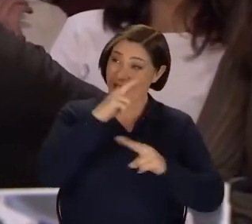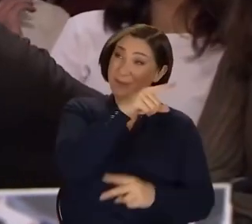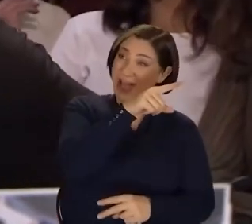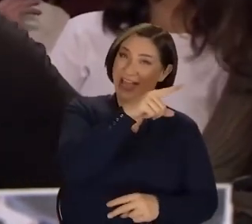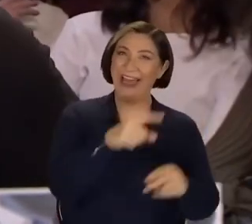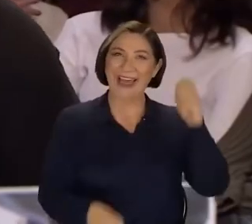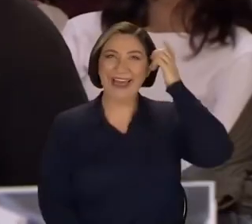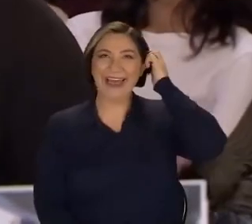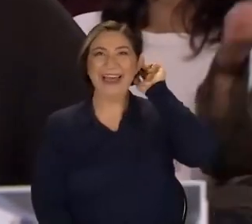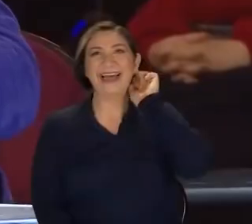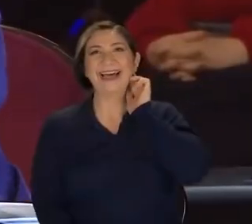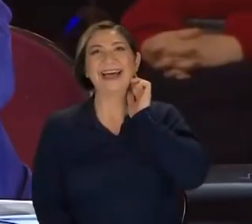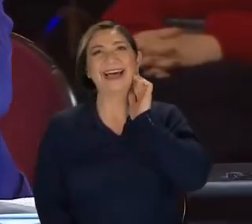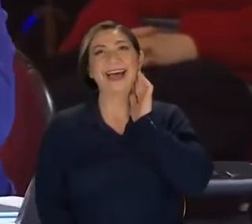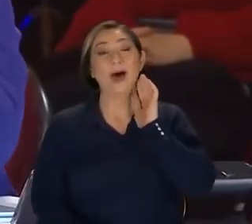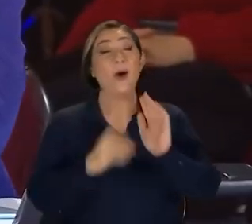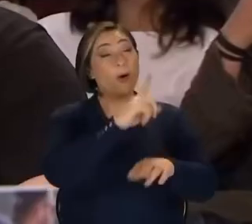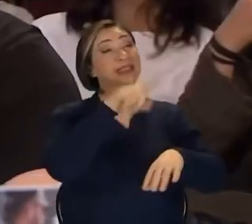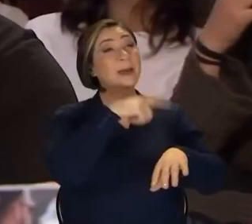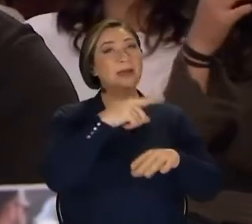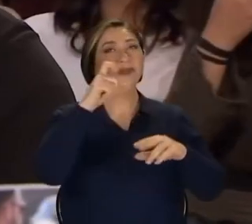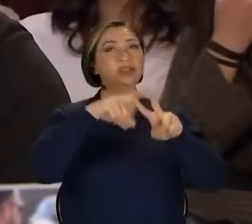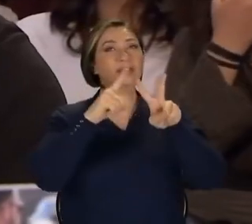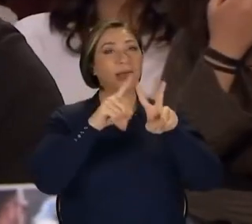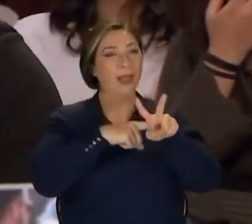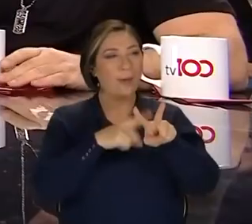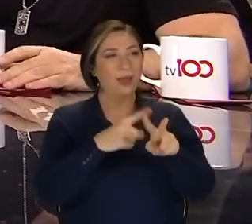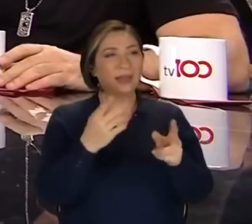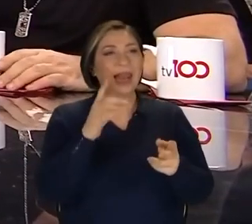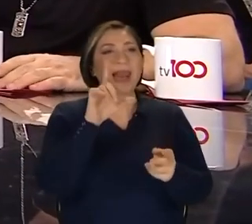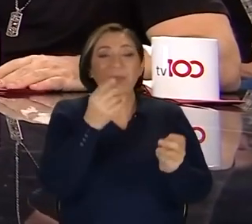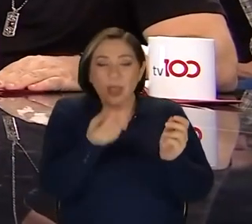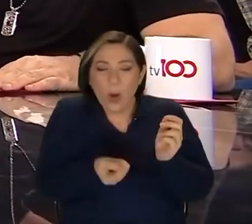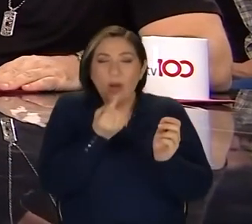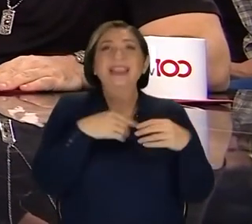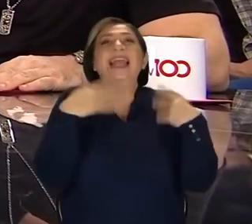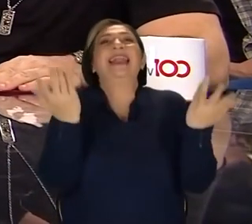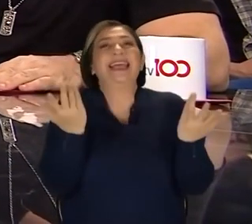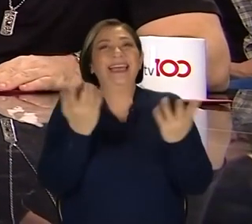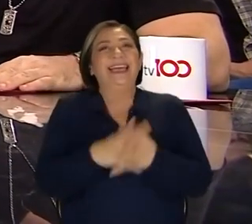an. Ve o zamanlar Can Yaman daha libido bile değildi yani.